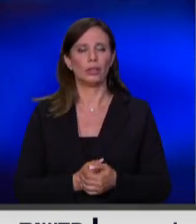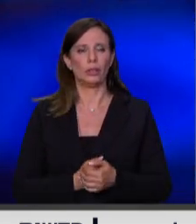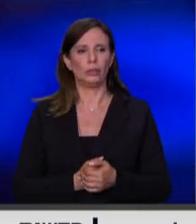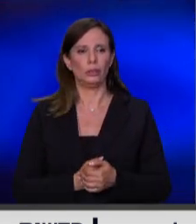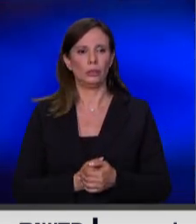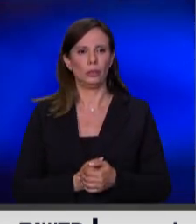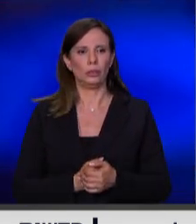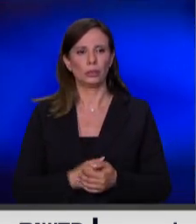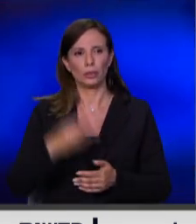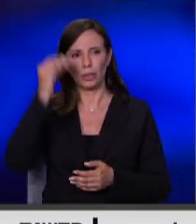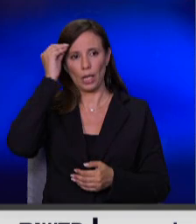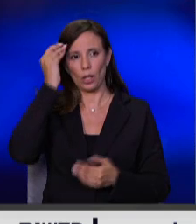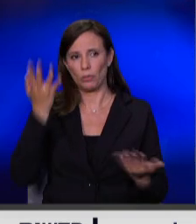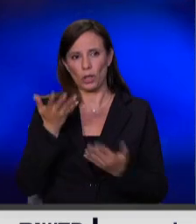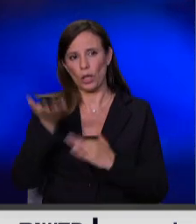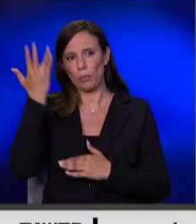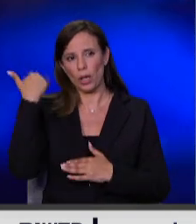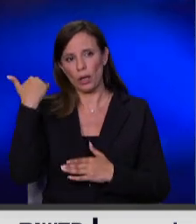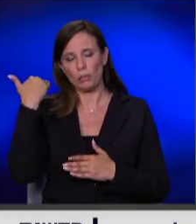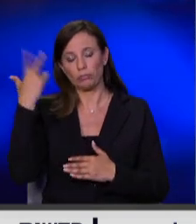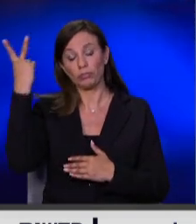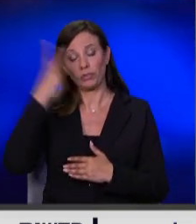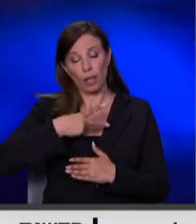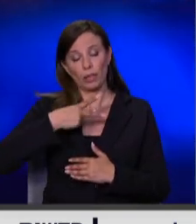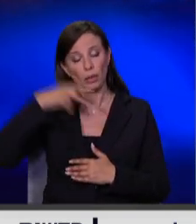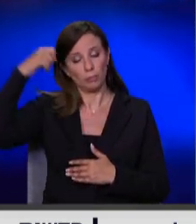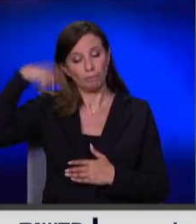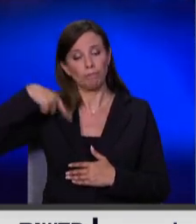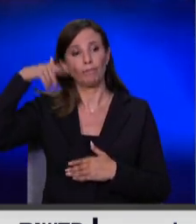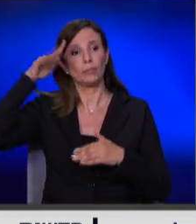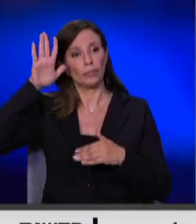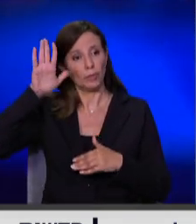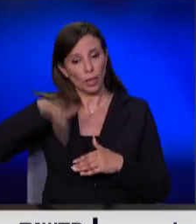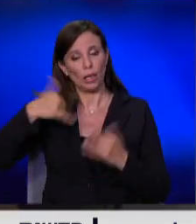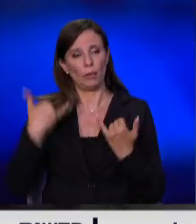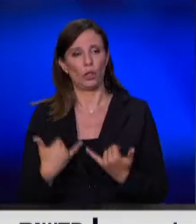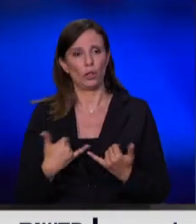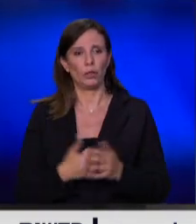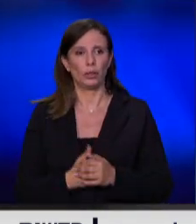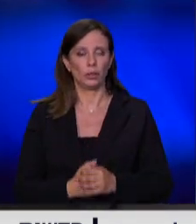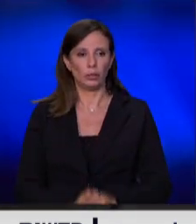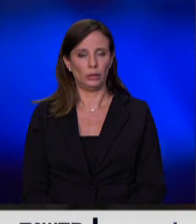голод. Вот я все, что было когда-то, я перенесла на сегодня.